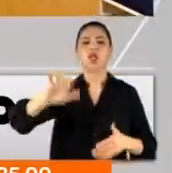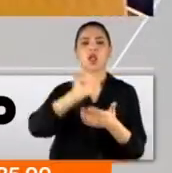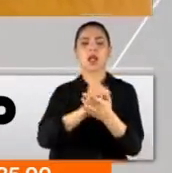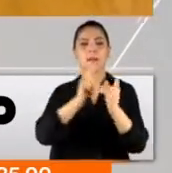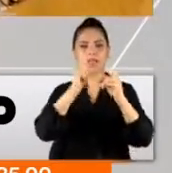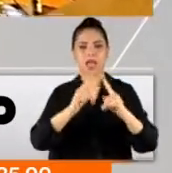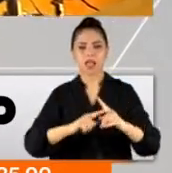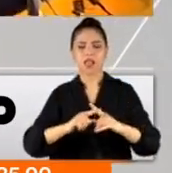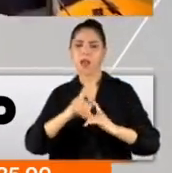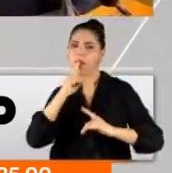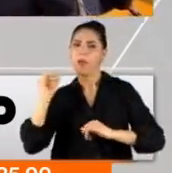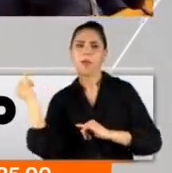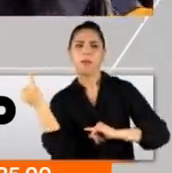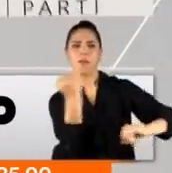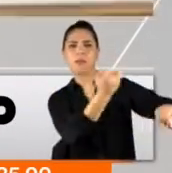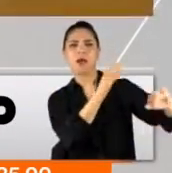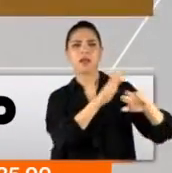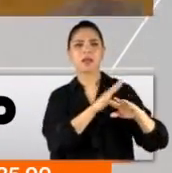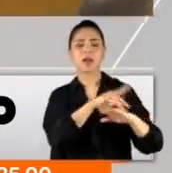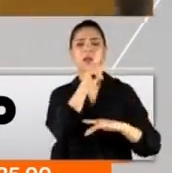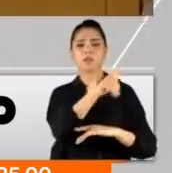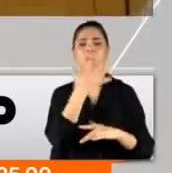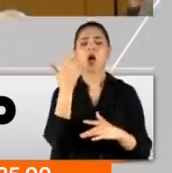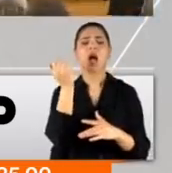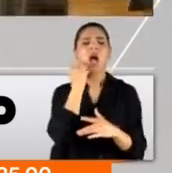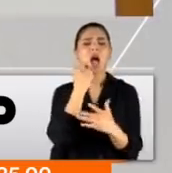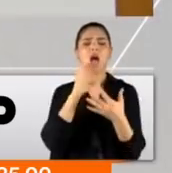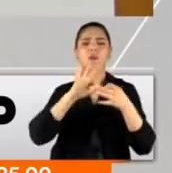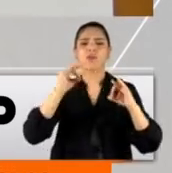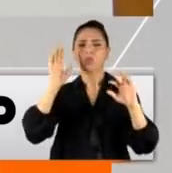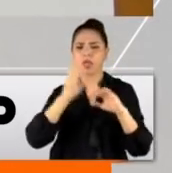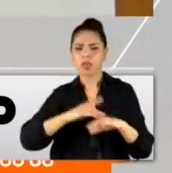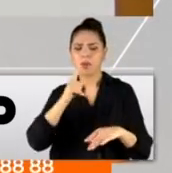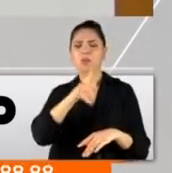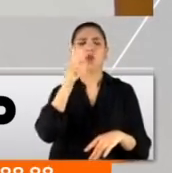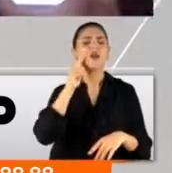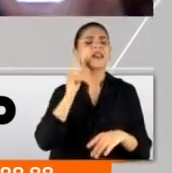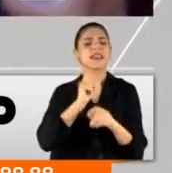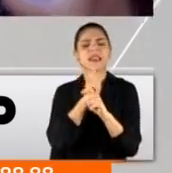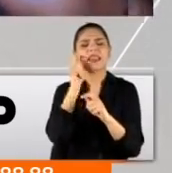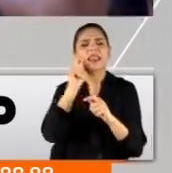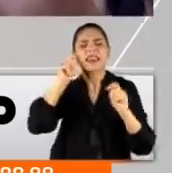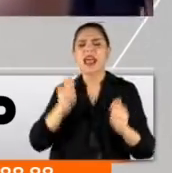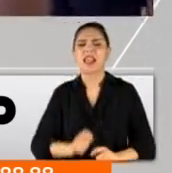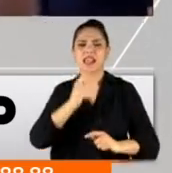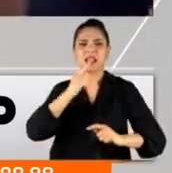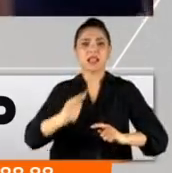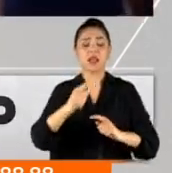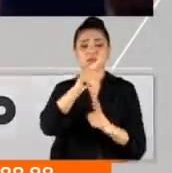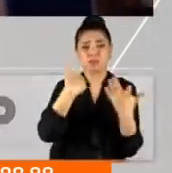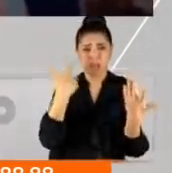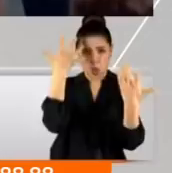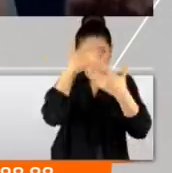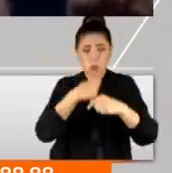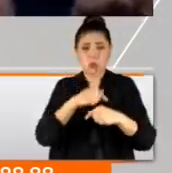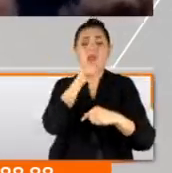hesabından adeta ateş püskürdü. Akşener'i ayıplı dil kullanmakla eleştirdi. Bu bir rezilliktir dedi. Çirkin üslubundan biz utandık